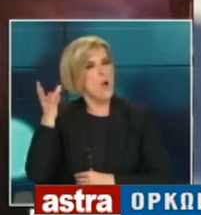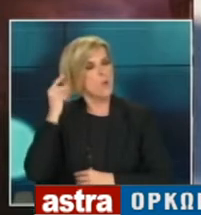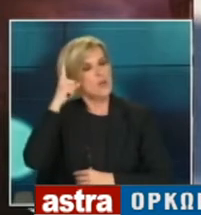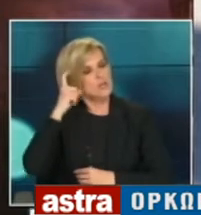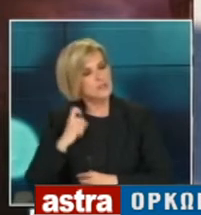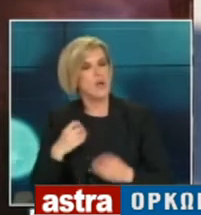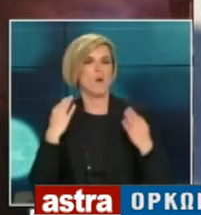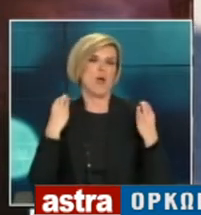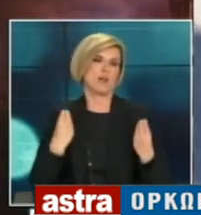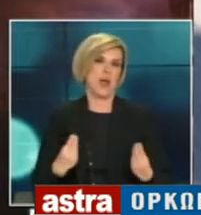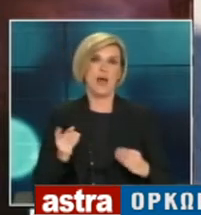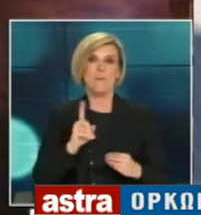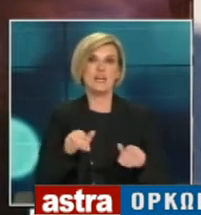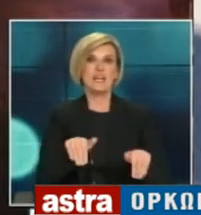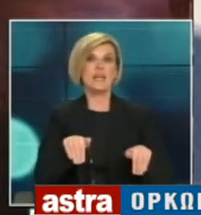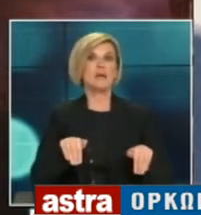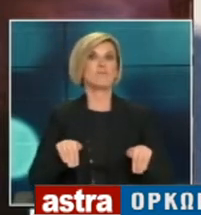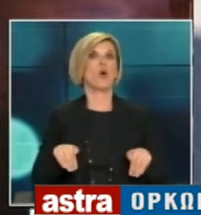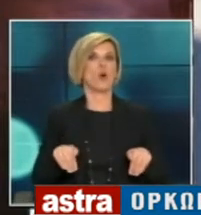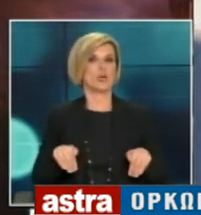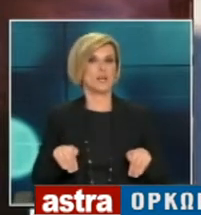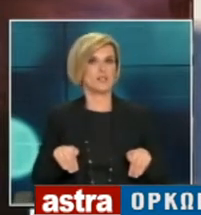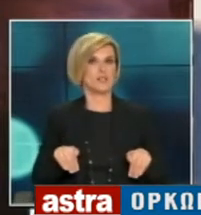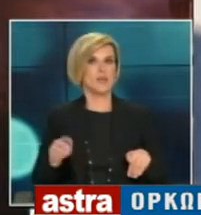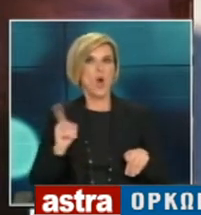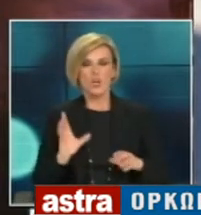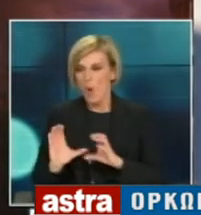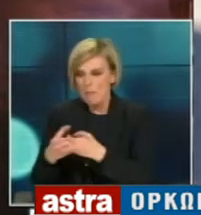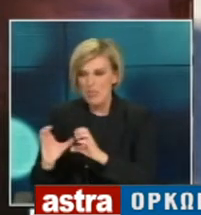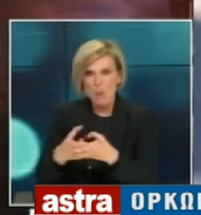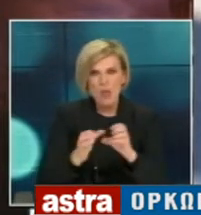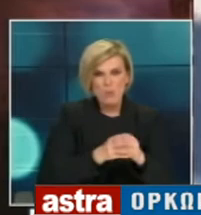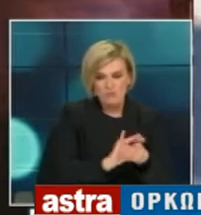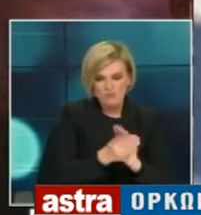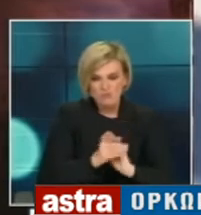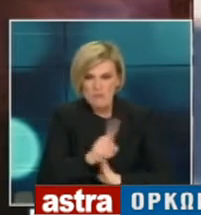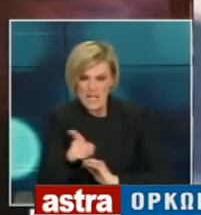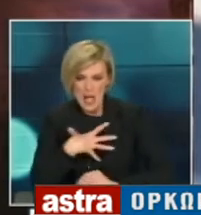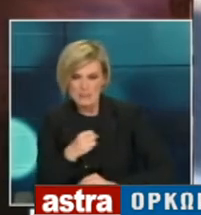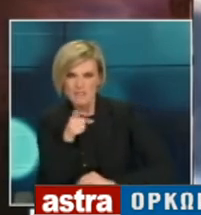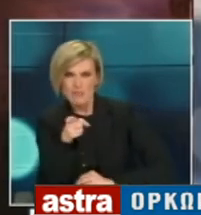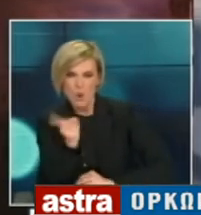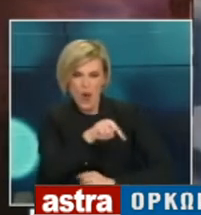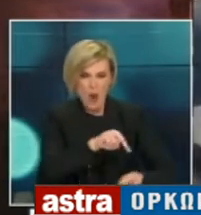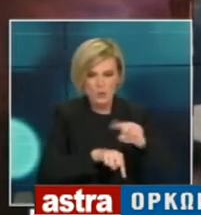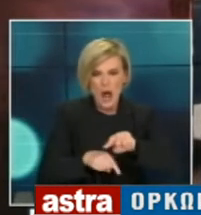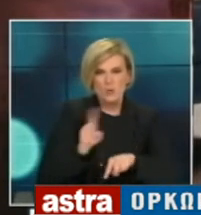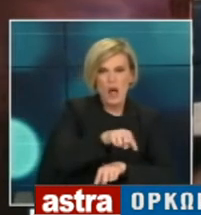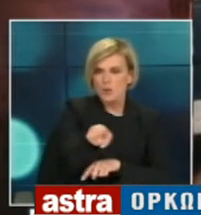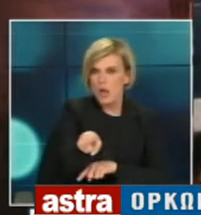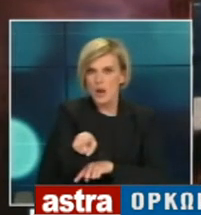Δεν πρέπει όμως να υποχωρούμε, δεν πρέπει να δρούμε σε φατρίες, δεν πρέπει να μην εμπιστευόμαστε αυτούς που δεν είναι ομοίοι μας